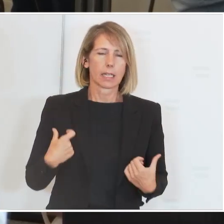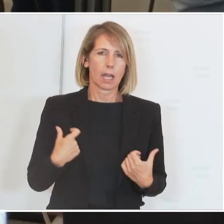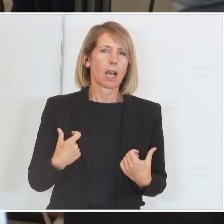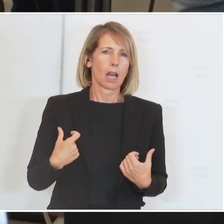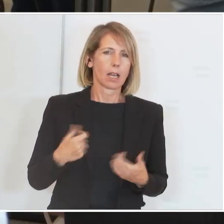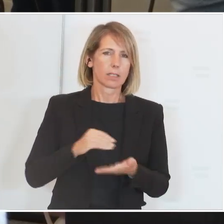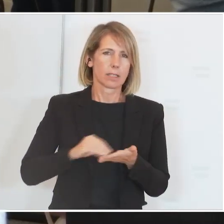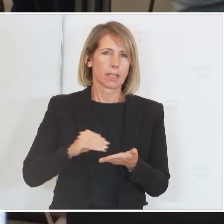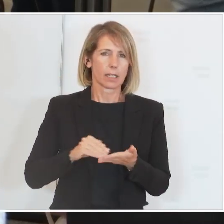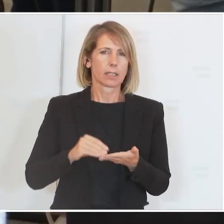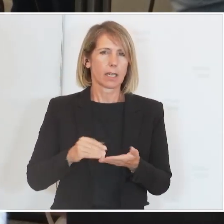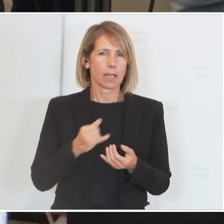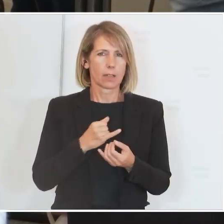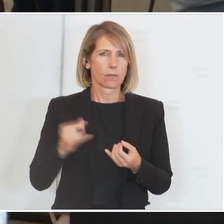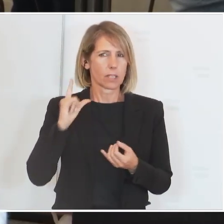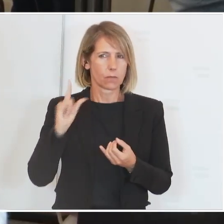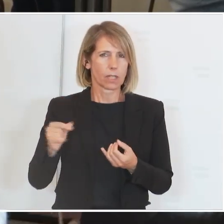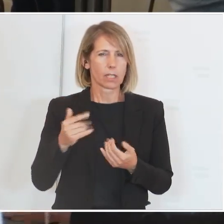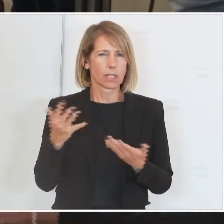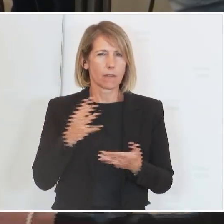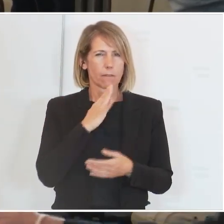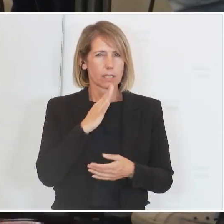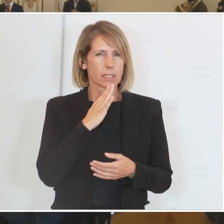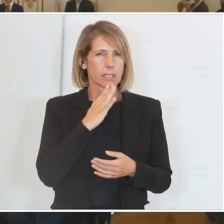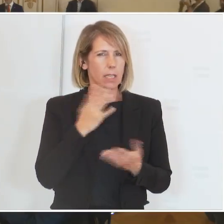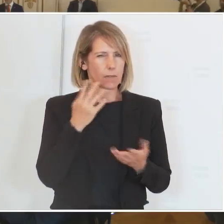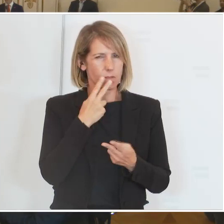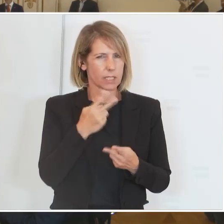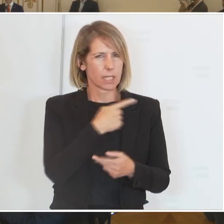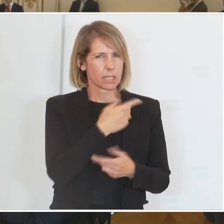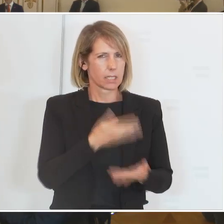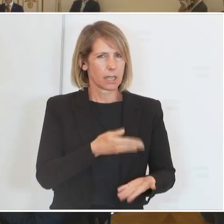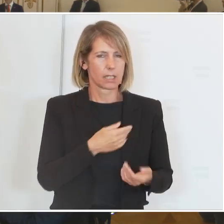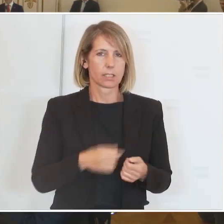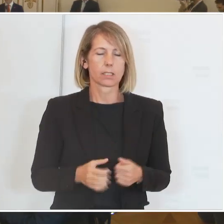Rückzug aus der Politik mit Ihrer Politik? Also zum einen,